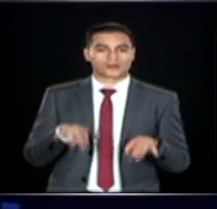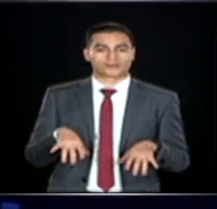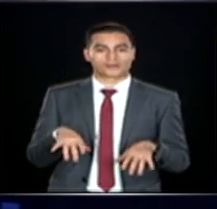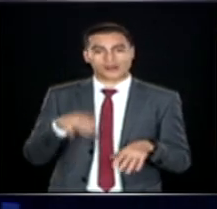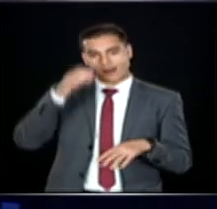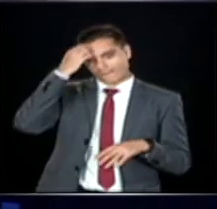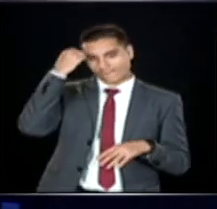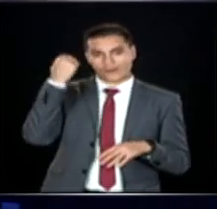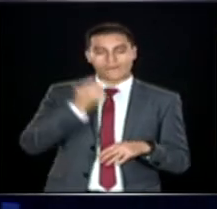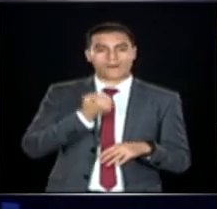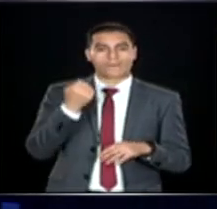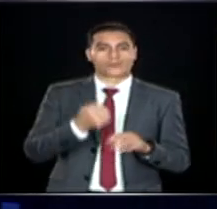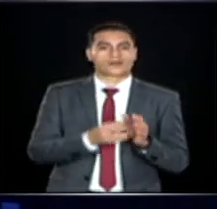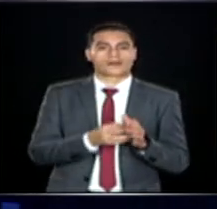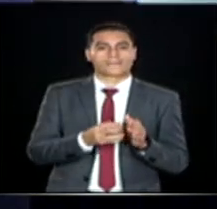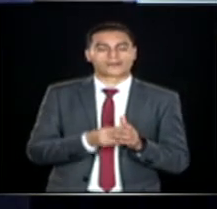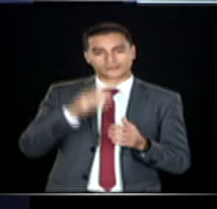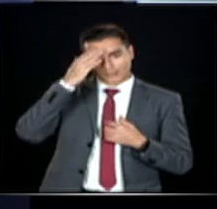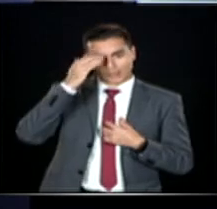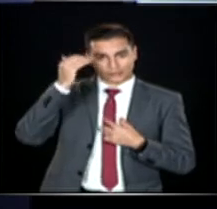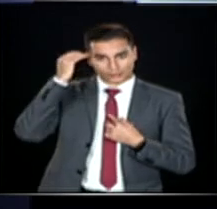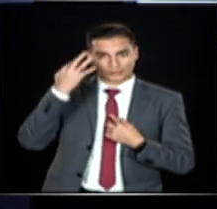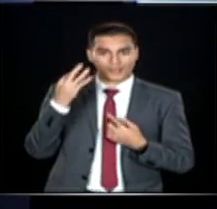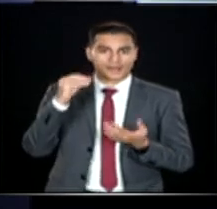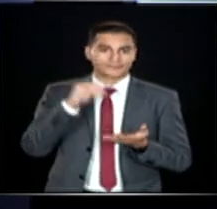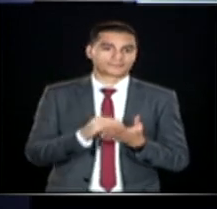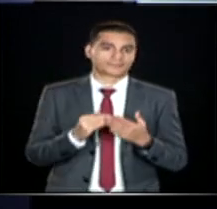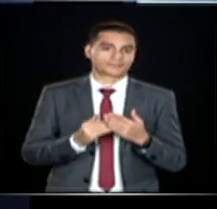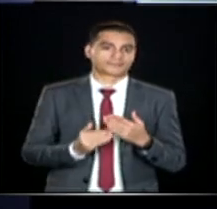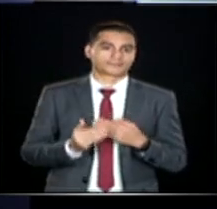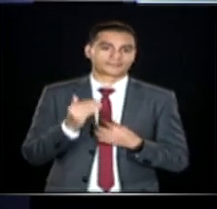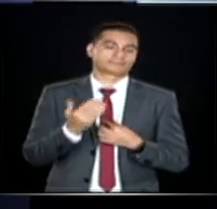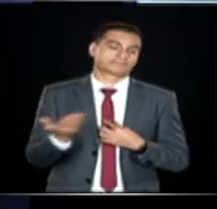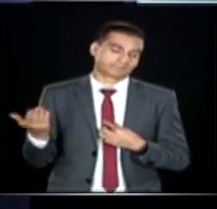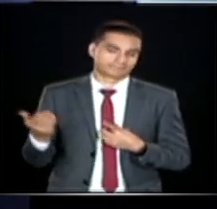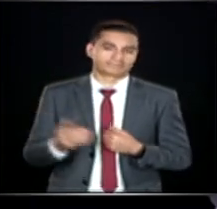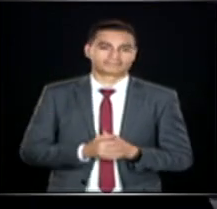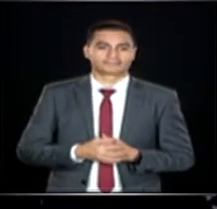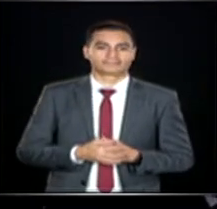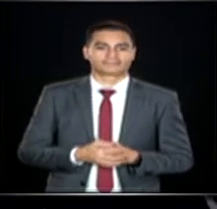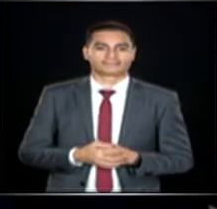الف مبروك لجامعه اسيوط اول ثلاث نقاط الف مبروك